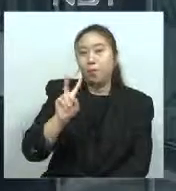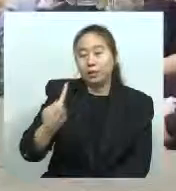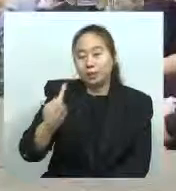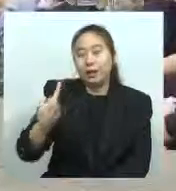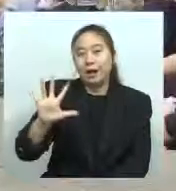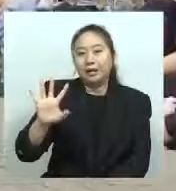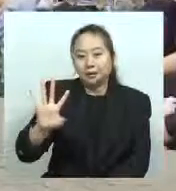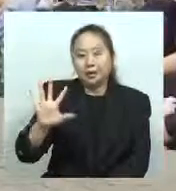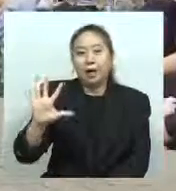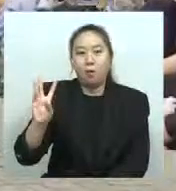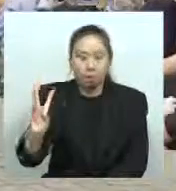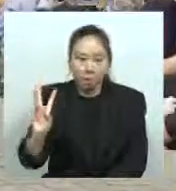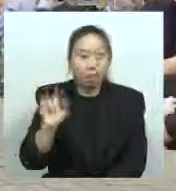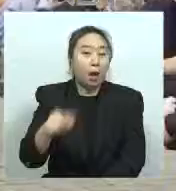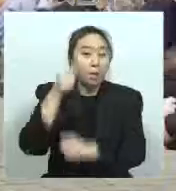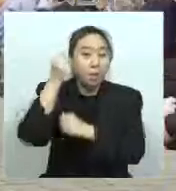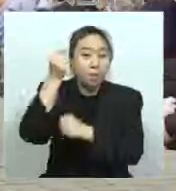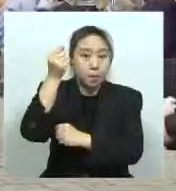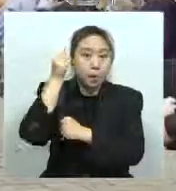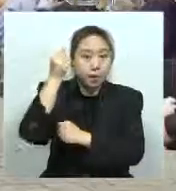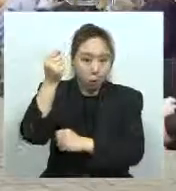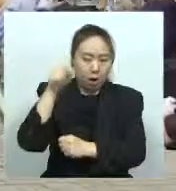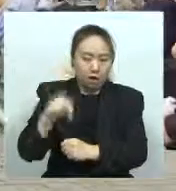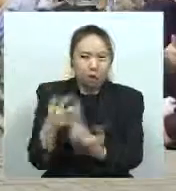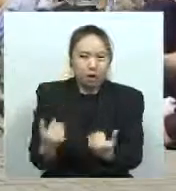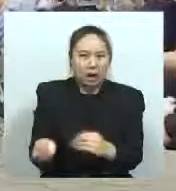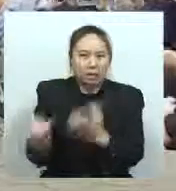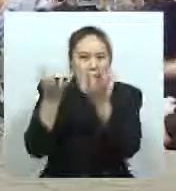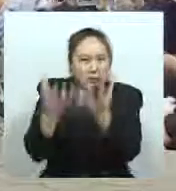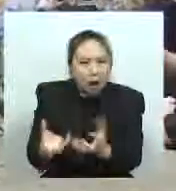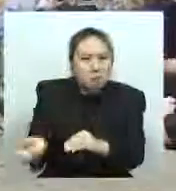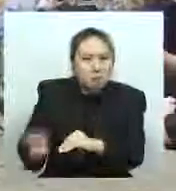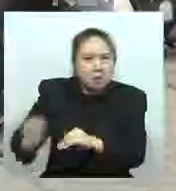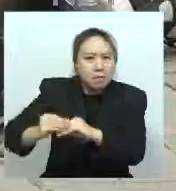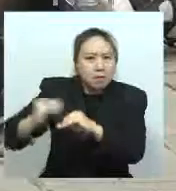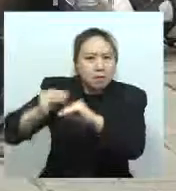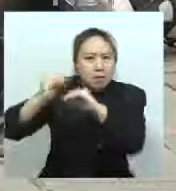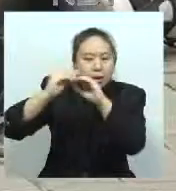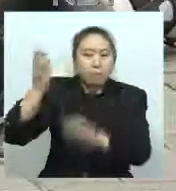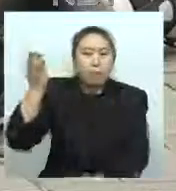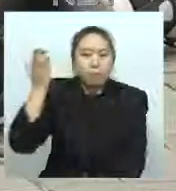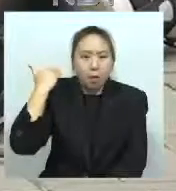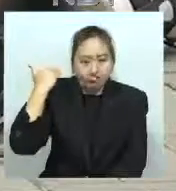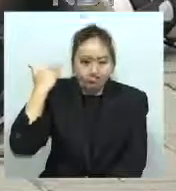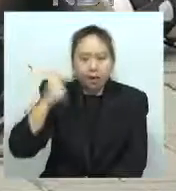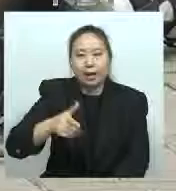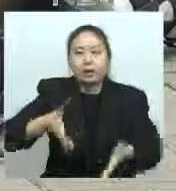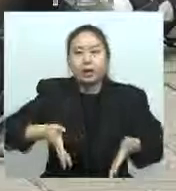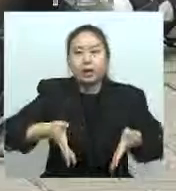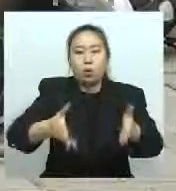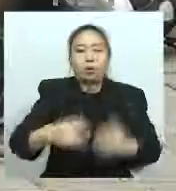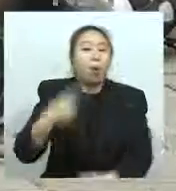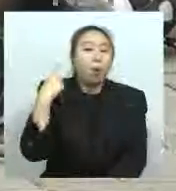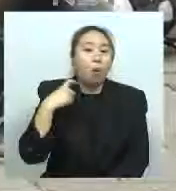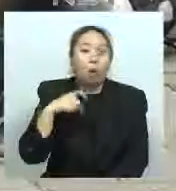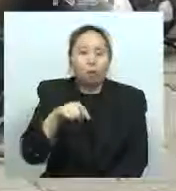852-682-115456นะคะซึ่งการประท้วงที่ยกระดับความรุนแรงขึ้นเมื่อวานนี้ก็ทำให้ถนนในฮ่